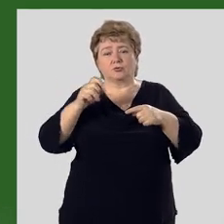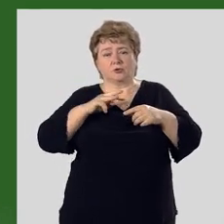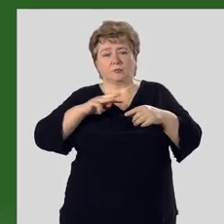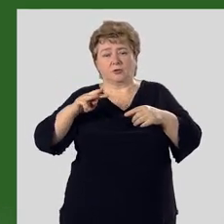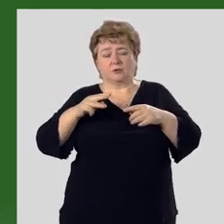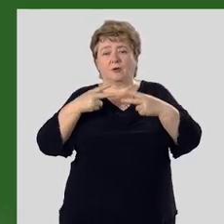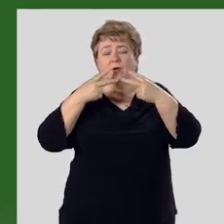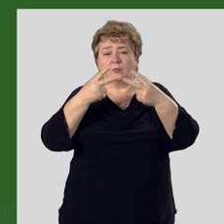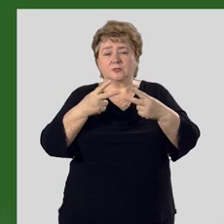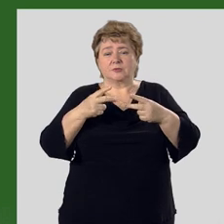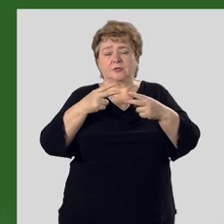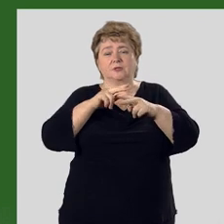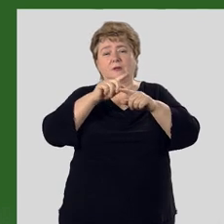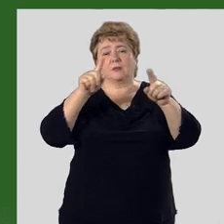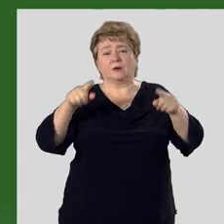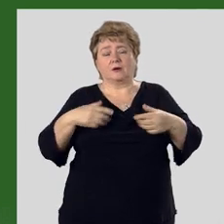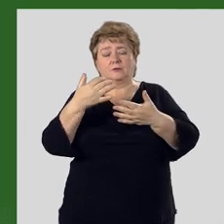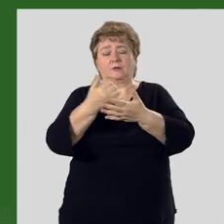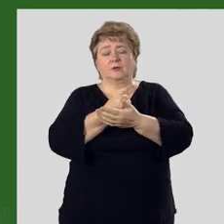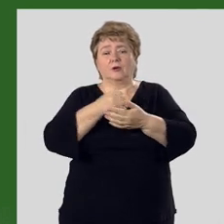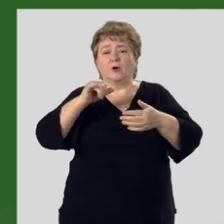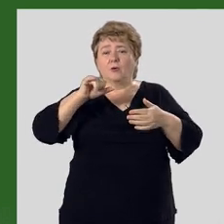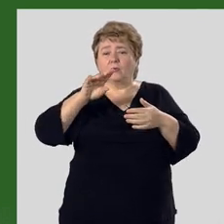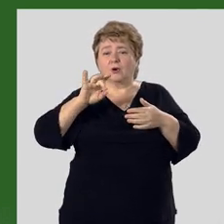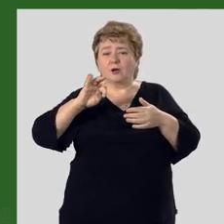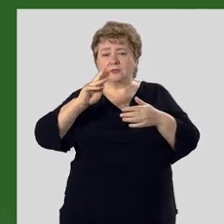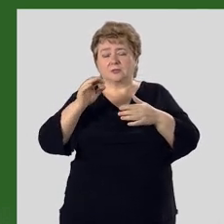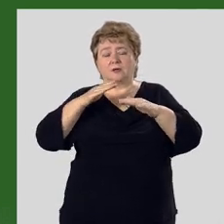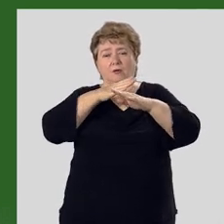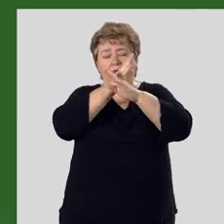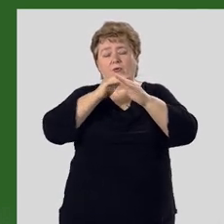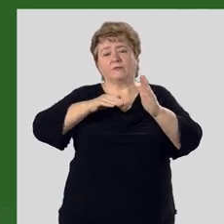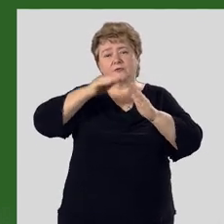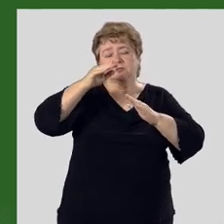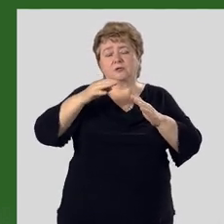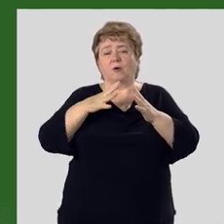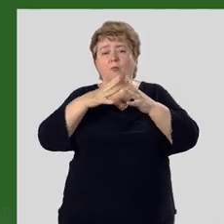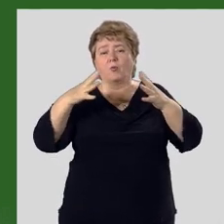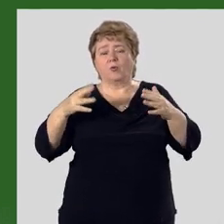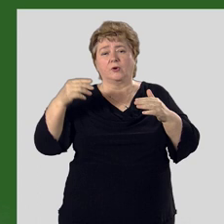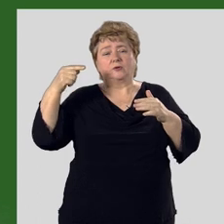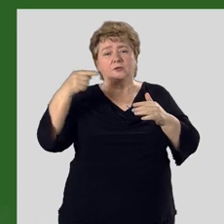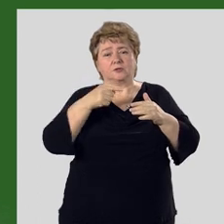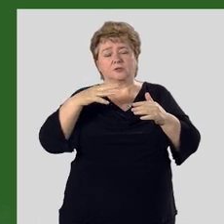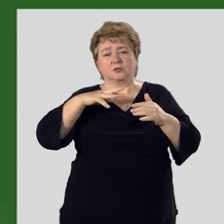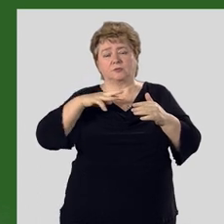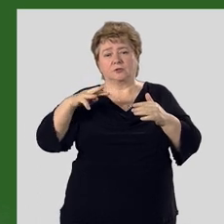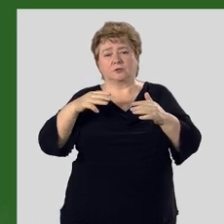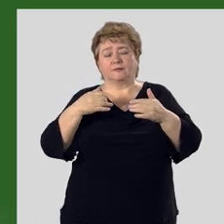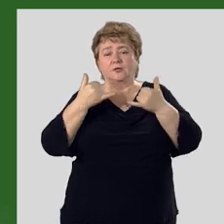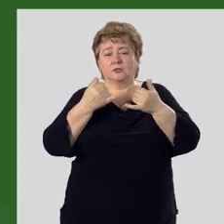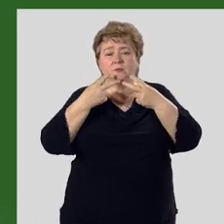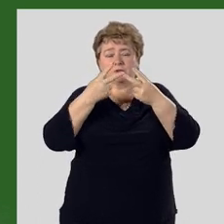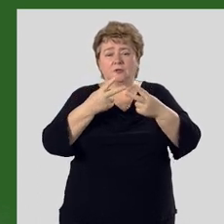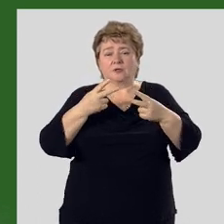метров. Посмотрите на карту, найдите Уральские горы. Их высота более 1000 метров. А